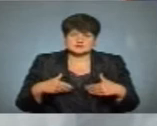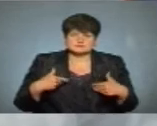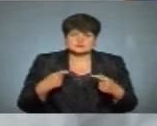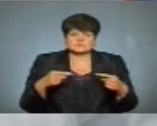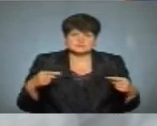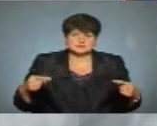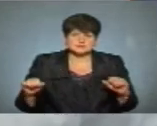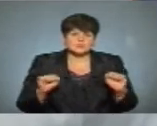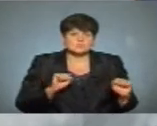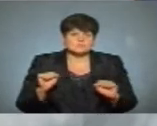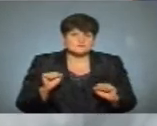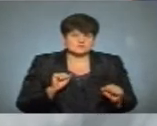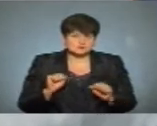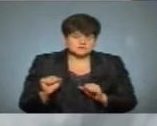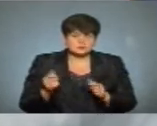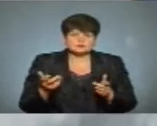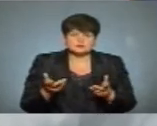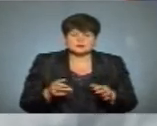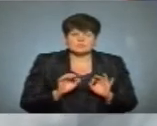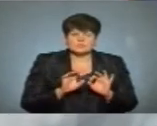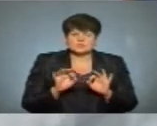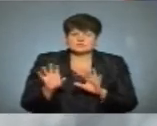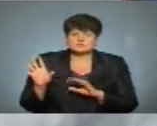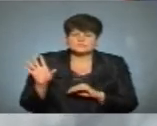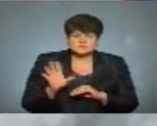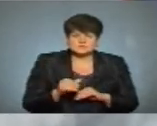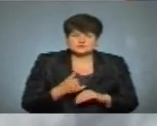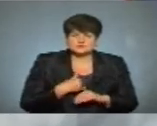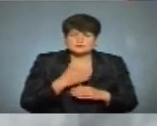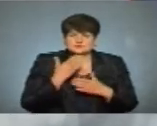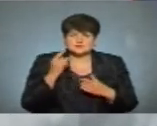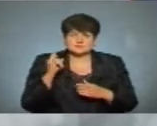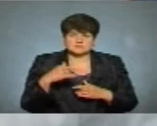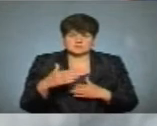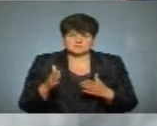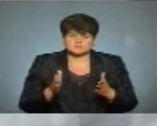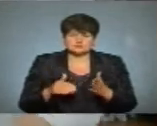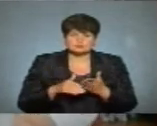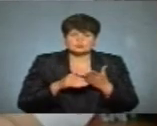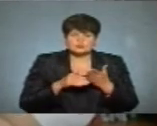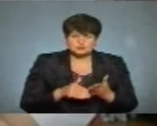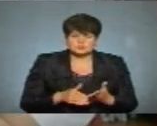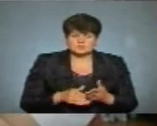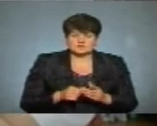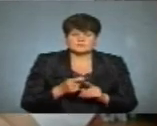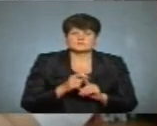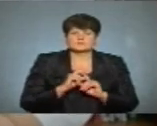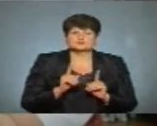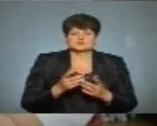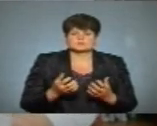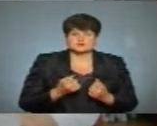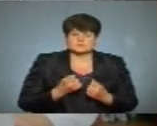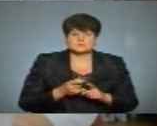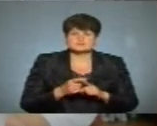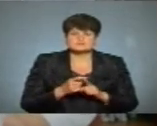різні управління, де пояснювала всім, що в мене відсутні бебі-бокси, щоб допомогли. Ну, відповіді, що я отримую, в зв'язку з